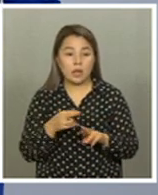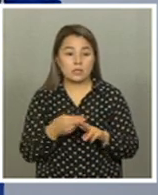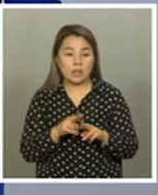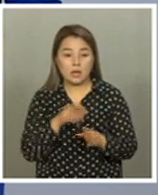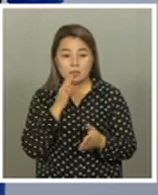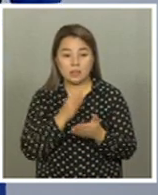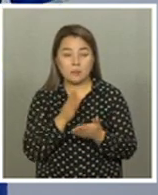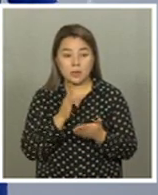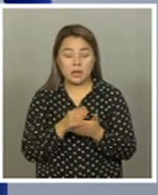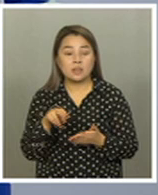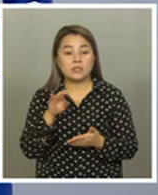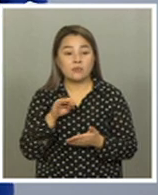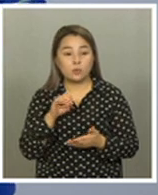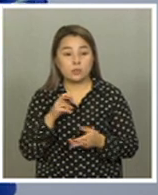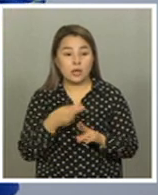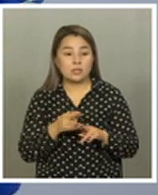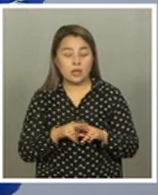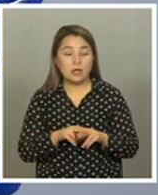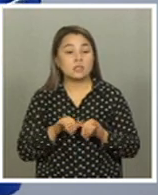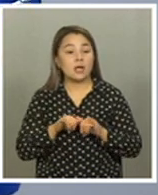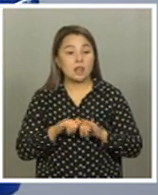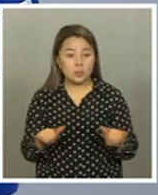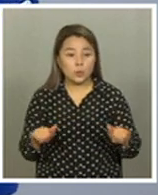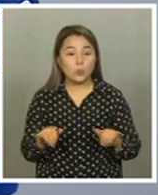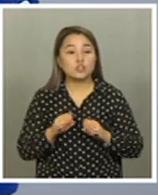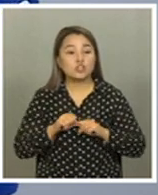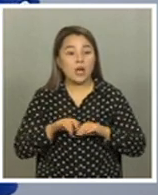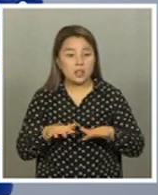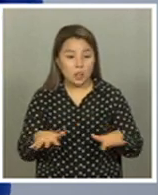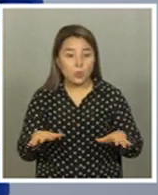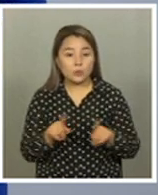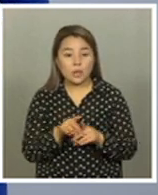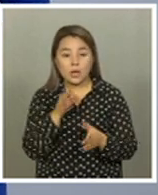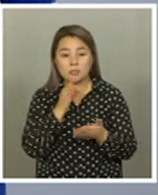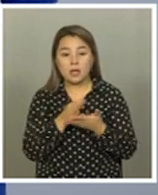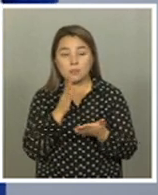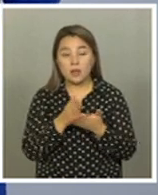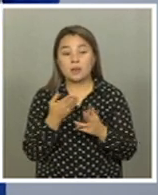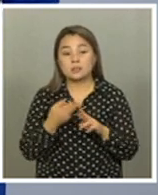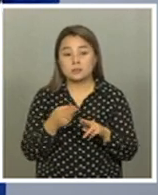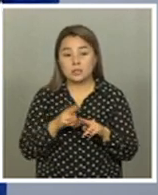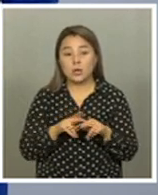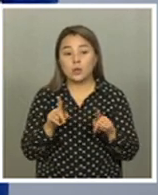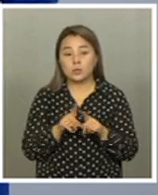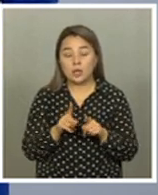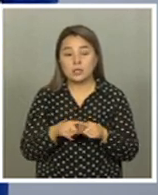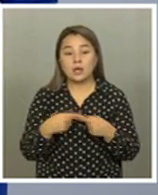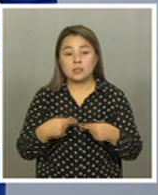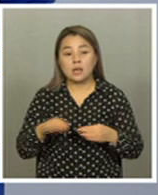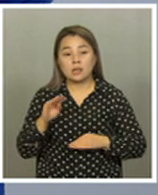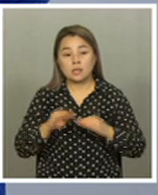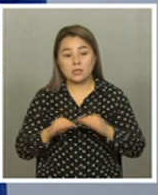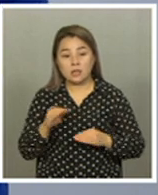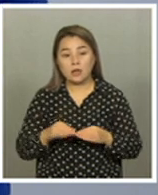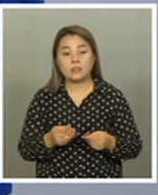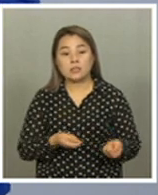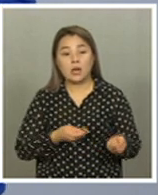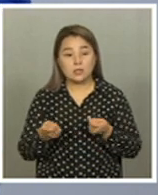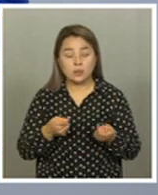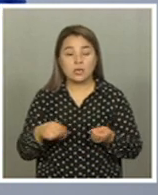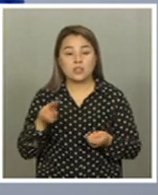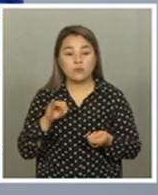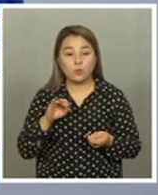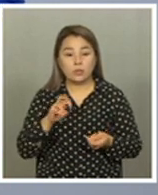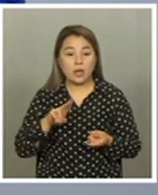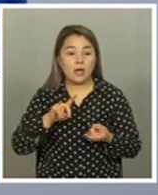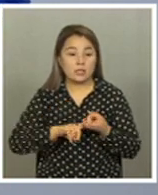Диффузия дегеніміз таралу, жайылу деген мағынаны білдіреді. Яғни, олардың заттарды тасымалдауы диффузия арқылы